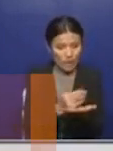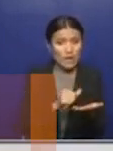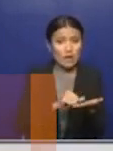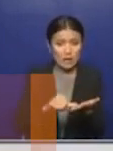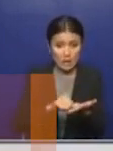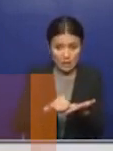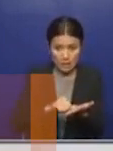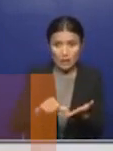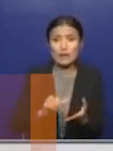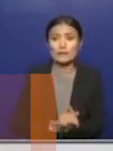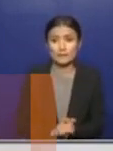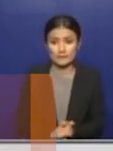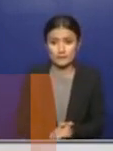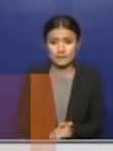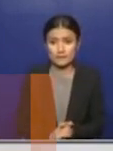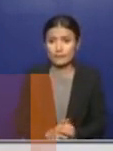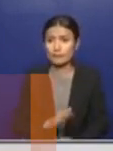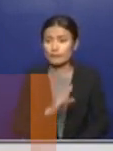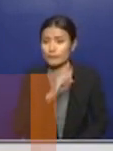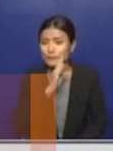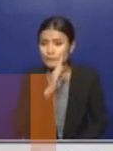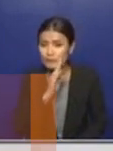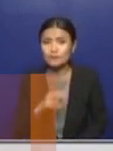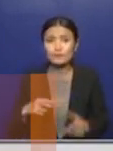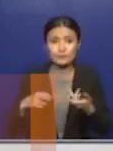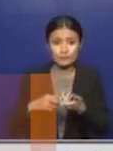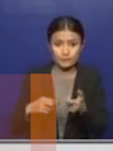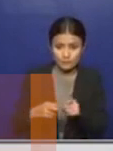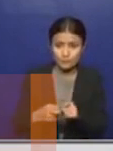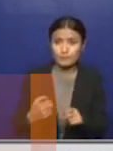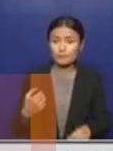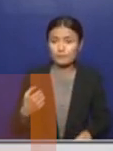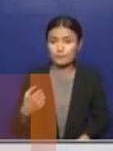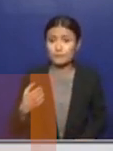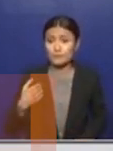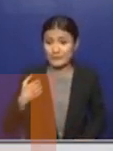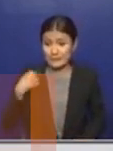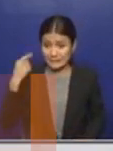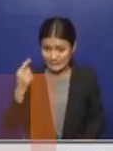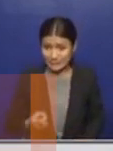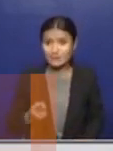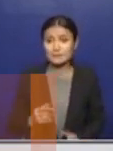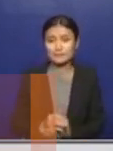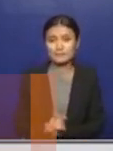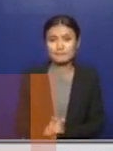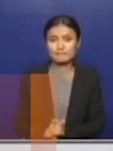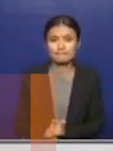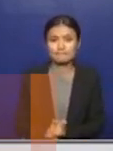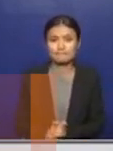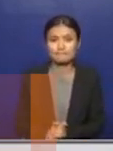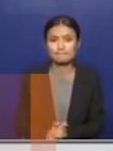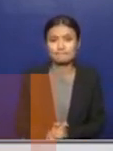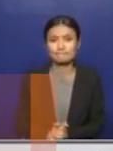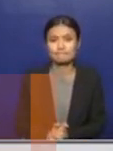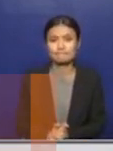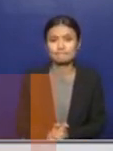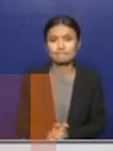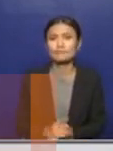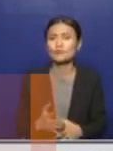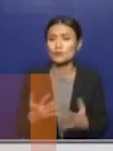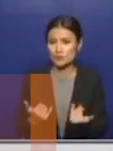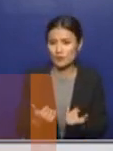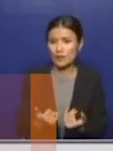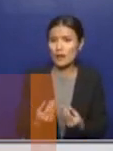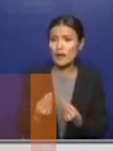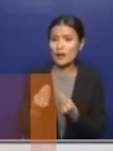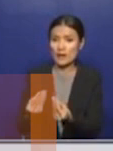ว่ามันมีเหตุการณ์อย่างที่ท่านได้พูดนะครับฉะนั้นผมขออนุญาตท่านใช้เวลาประมาณสัก5นาทีนะครับ